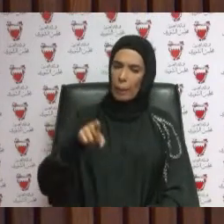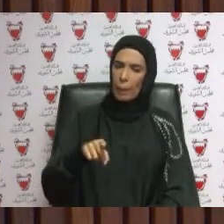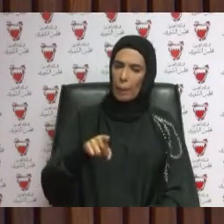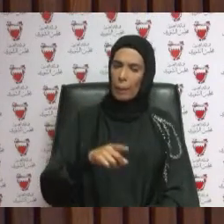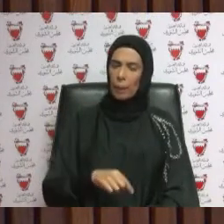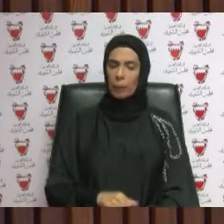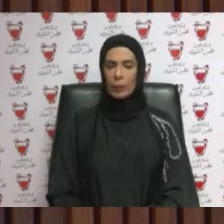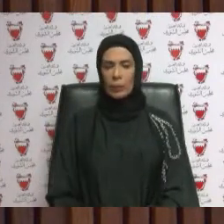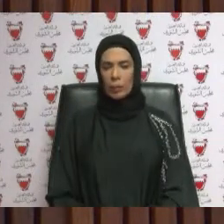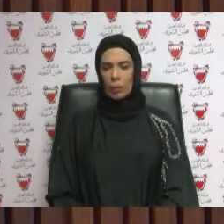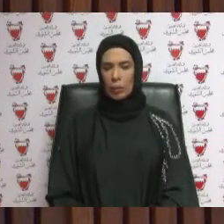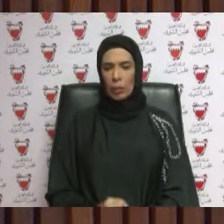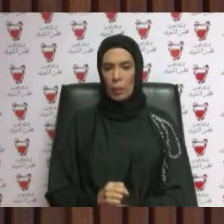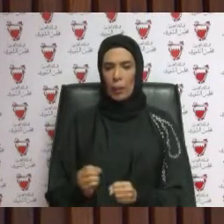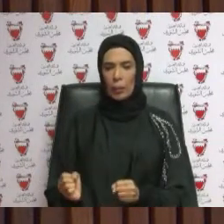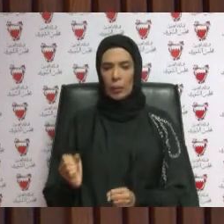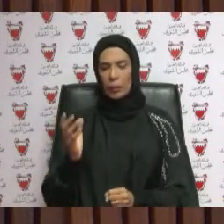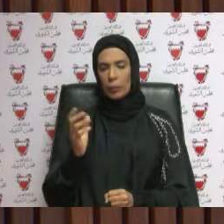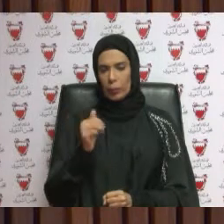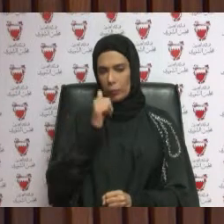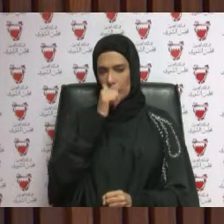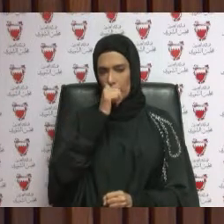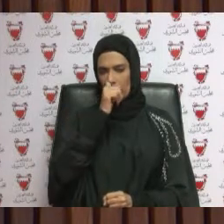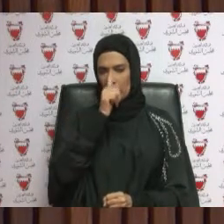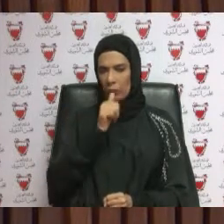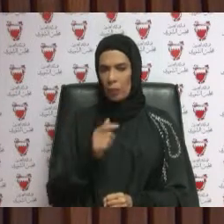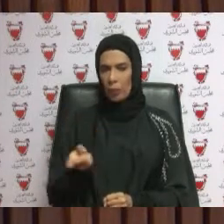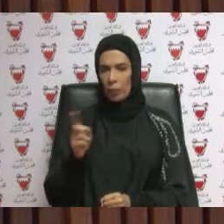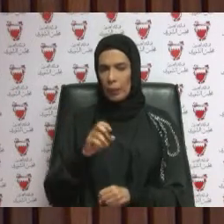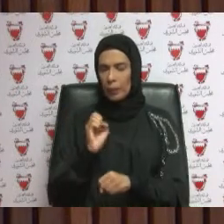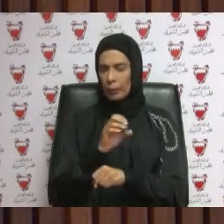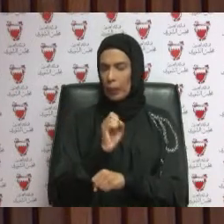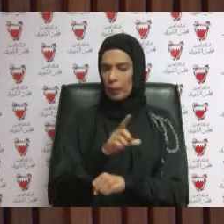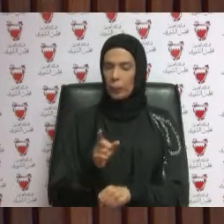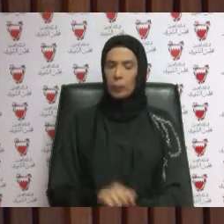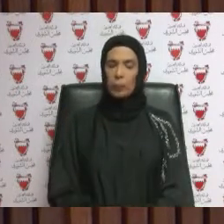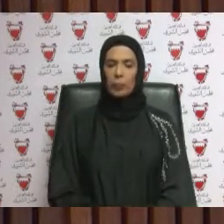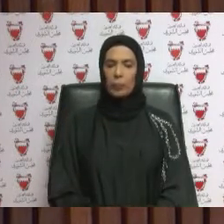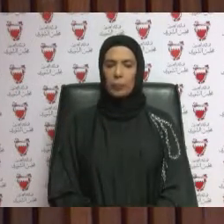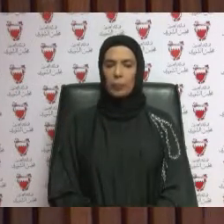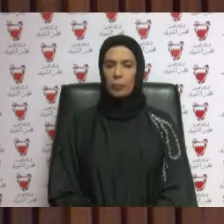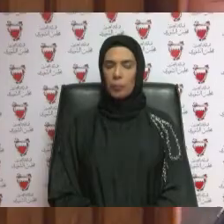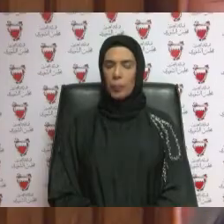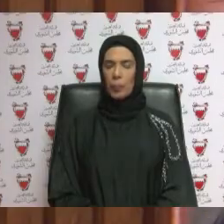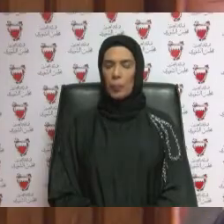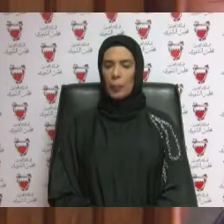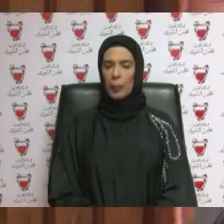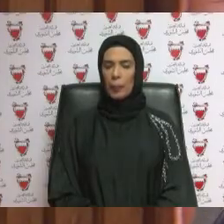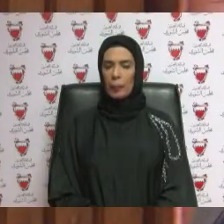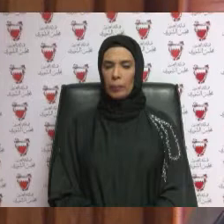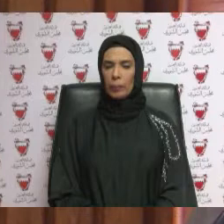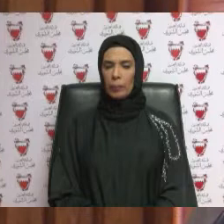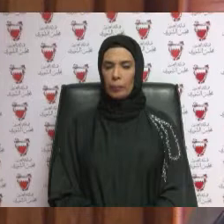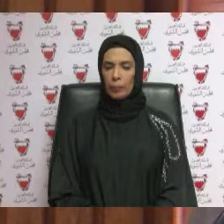الرد على المشروع بعد التعليم. والأمر لكم. شكرا سيد الرئيس. شكرا جزيلا.